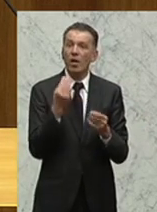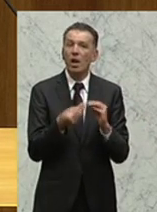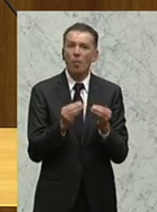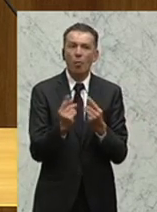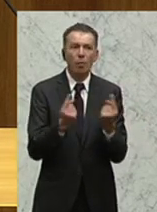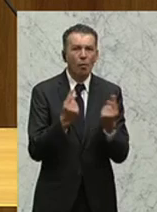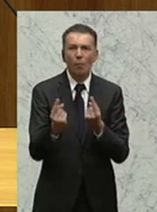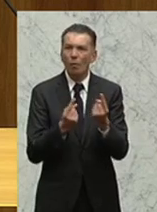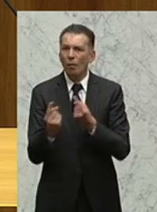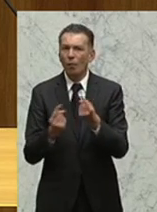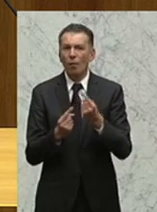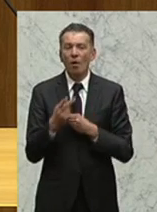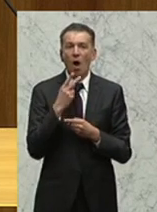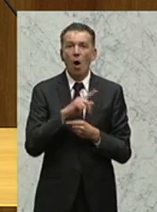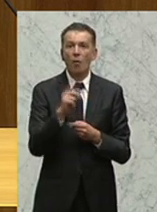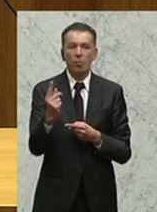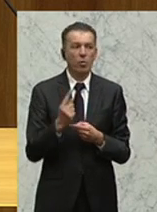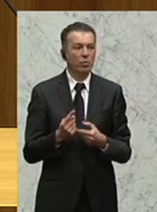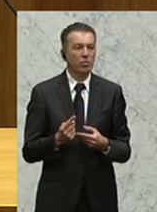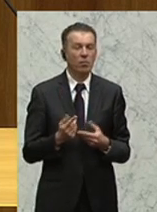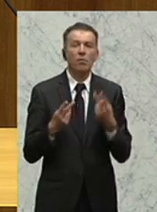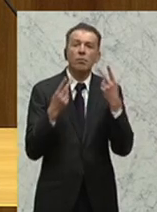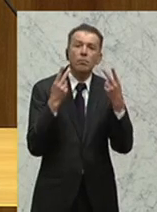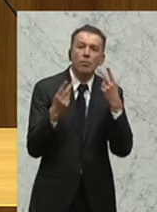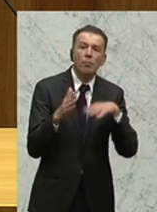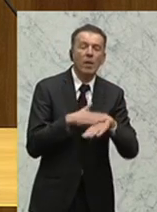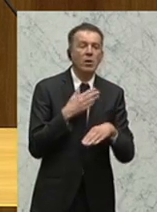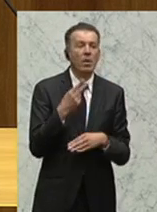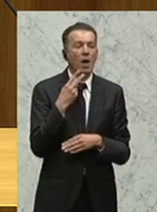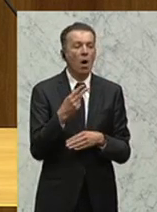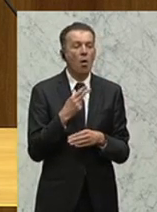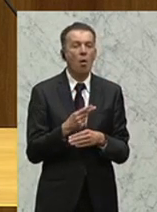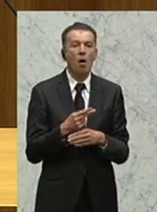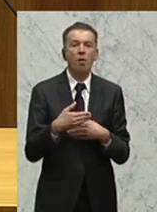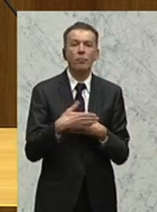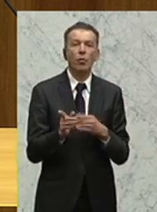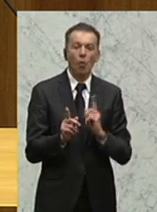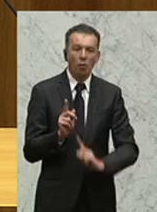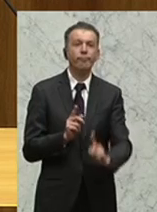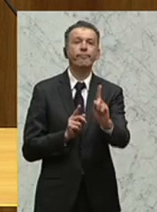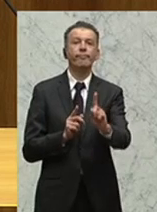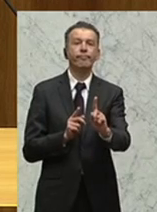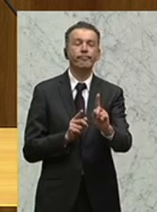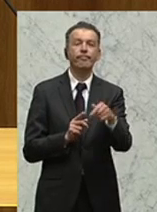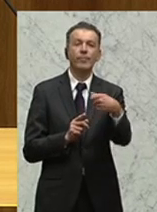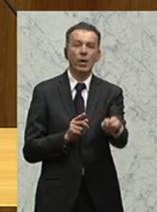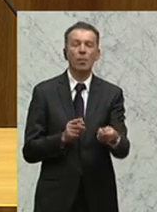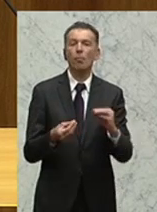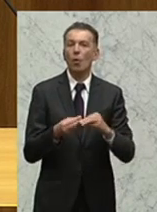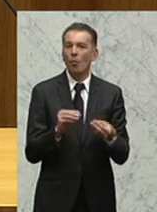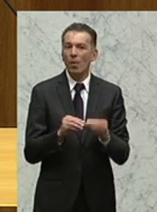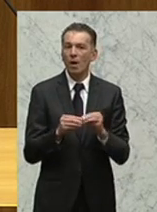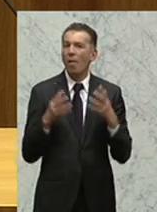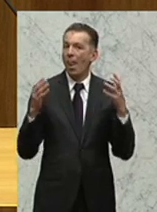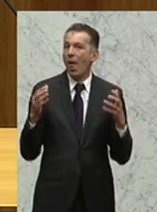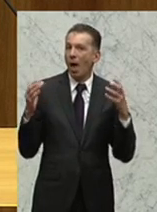erwarten sind, wenn dieses Rauchverbot denn kommt. Wie schaut es denn aus, wenn die Raucher vor die Tür gehen? Ja? Hier gibt es einerseits dann die Probleme mit